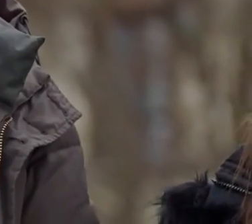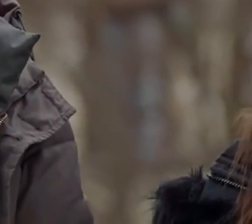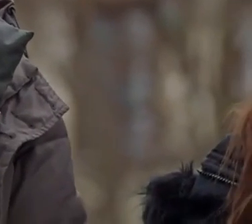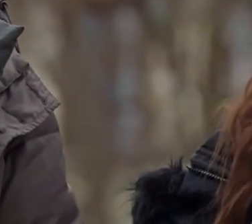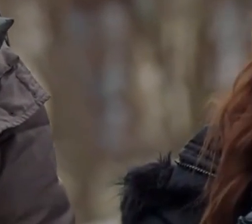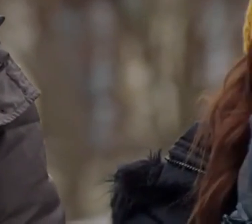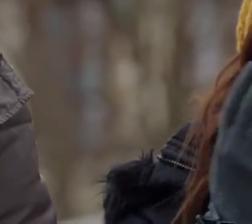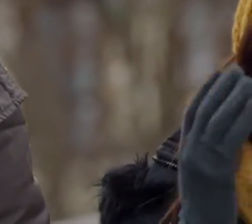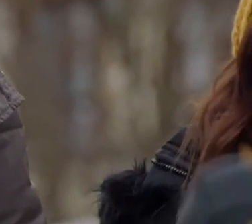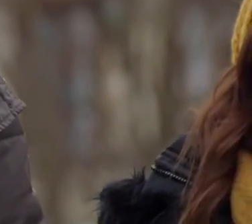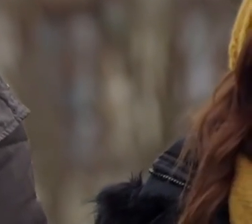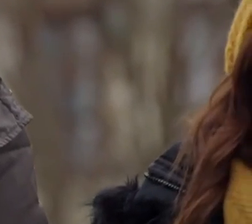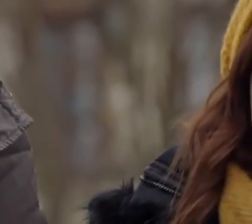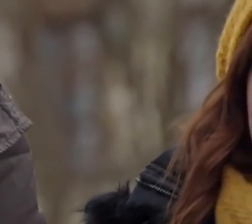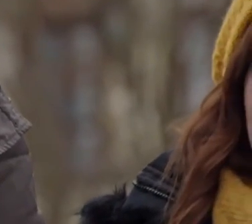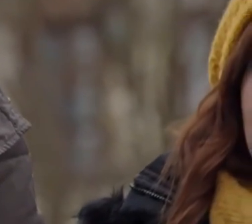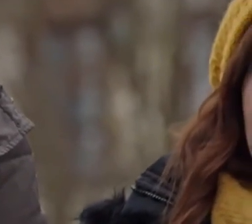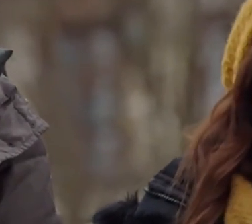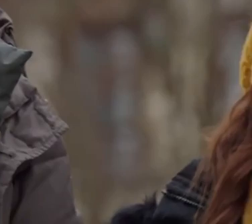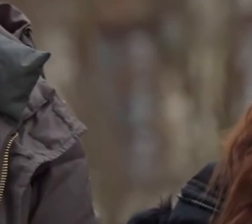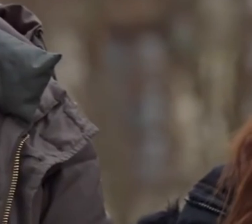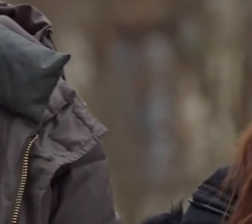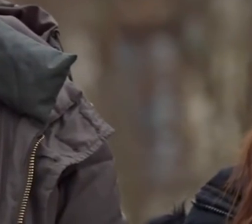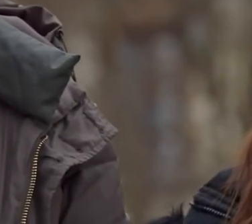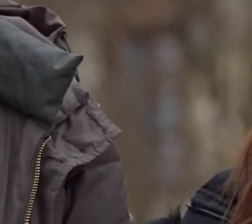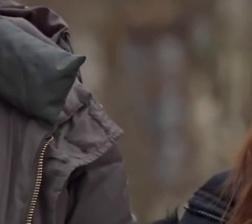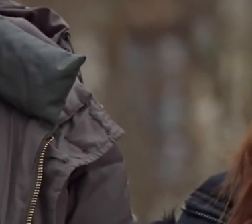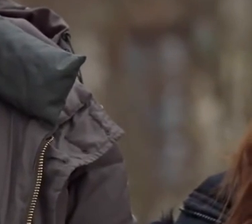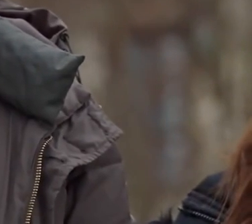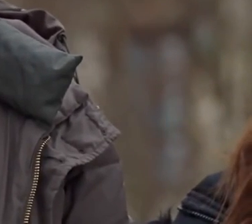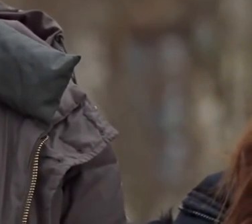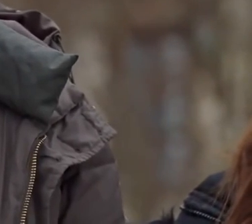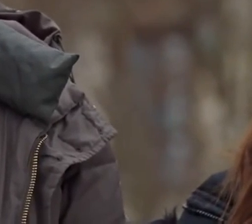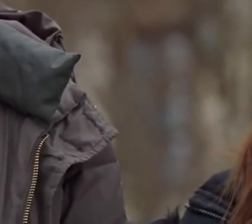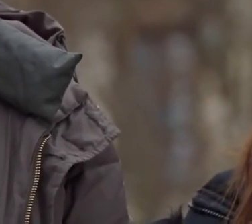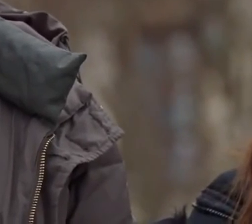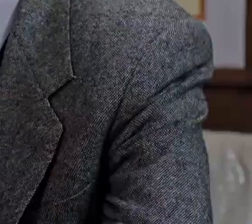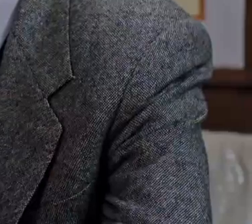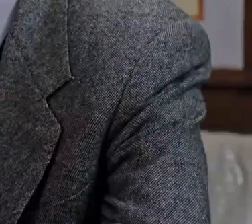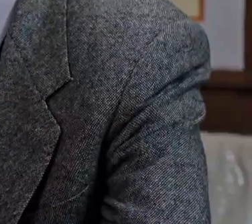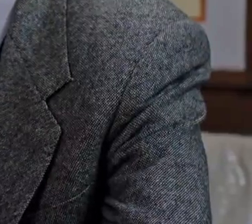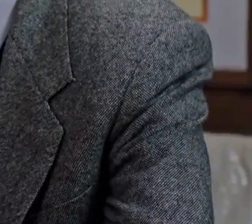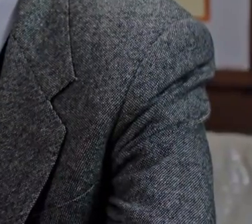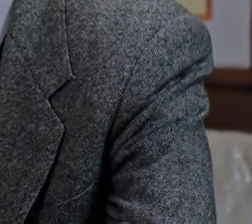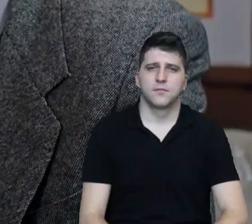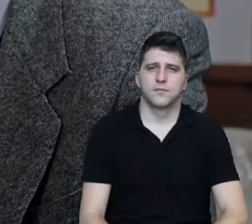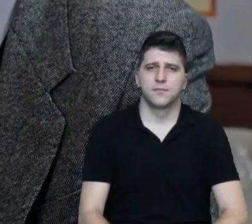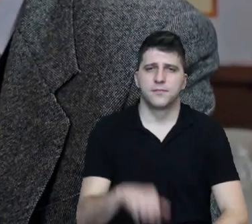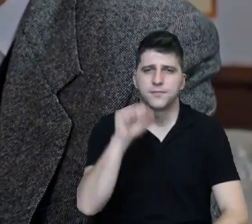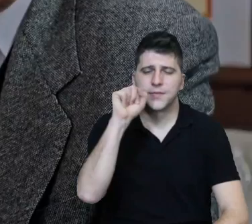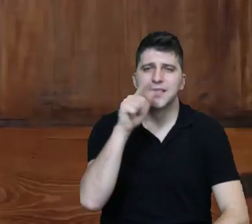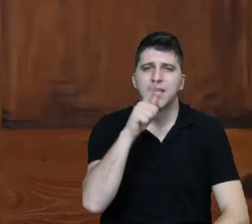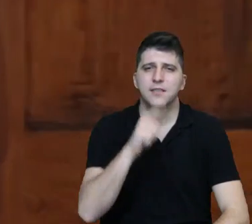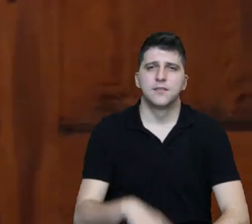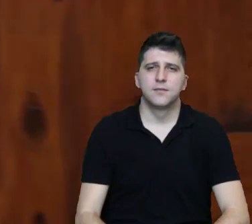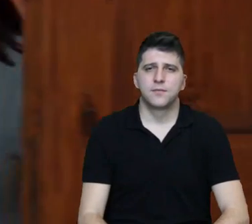İbrahim üzgün ifadesiyle çaresizce ardından bakıyor. Çalışma odasında oturan Ejder küçük bir bardaktan su içiyordu. Odaya